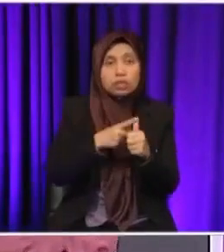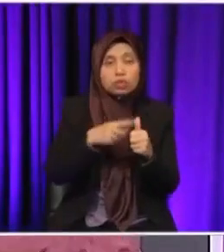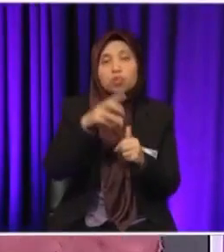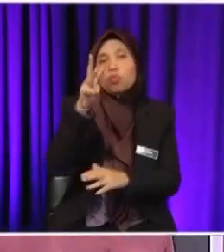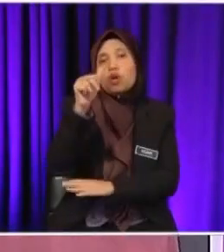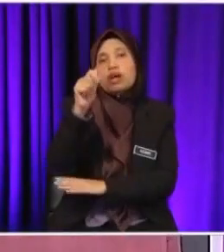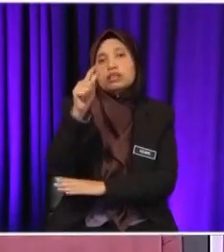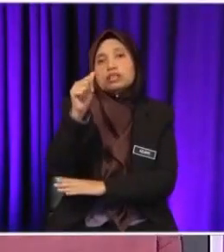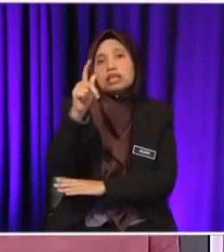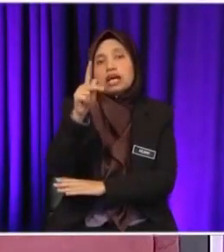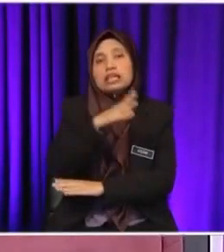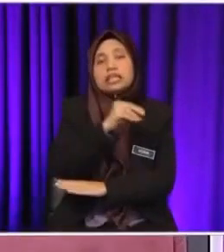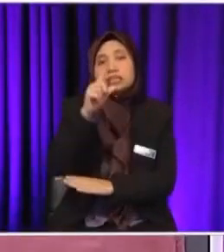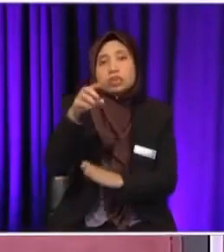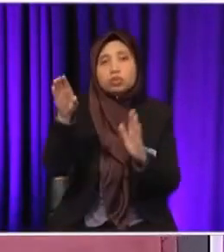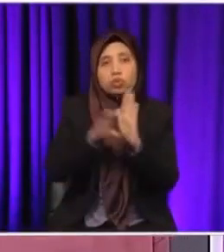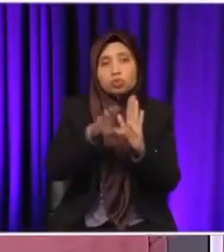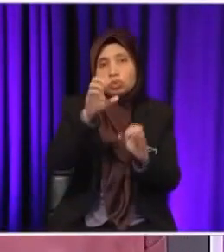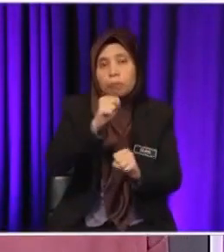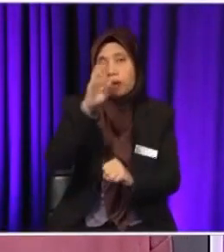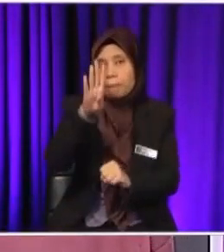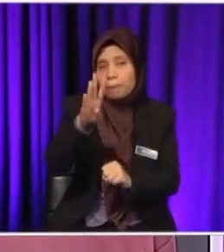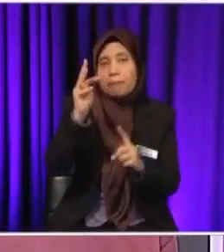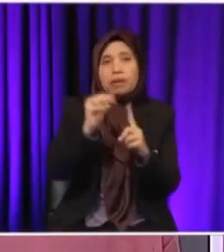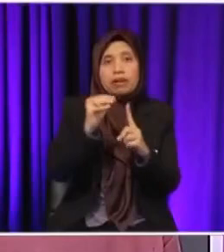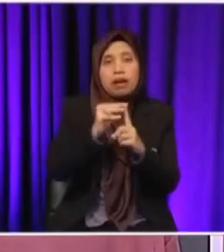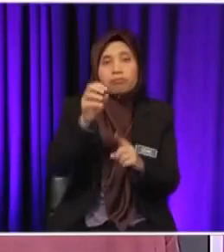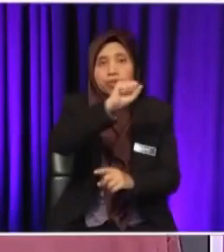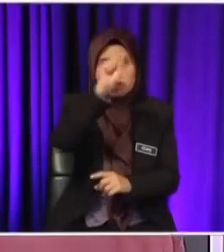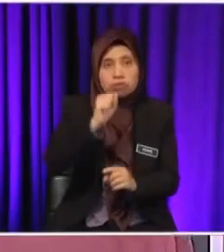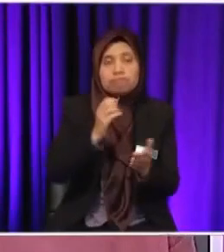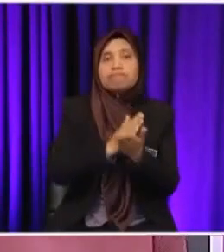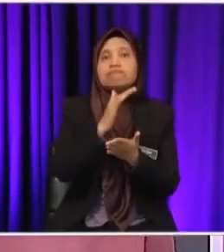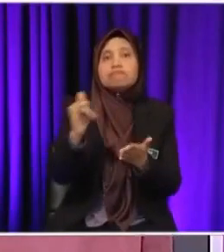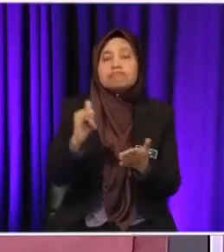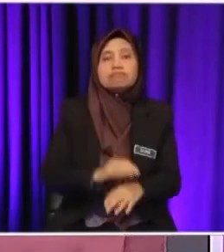perwatakan dan juga satu contoh, mendapat 4 markah. Okey, kita lihat soalan seterusnya.